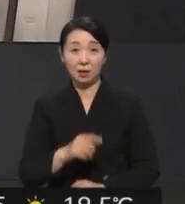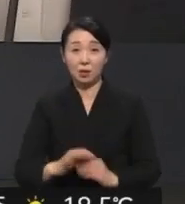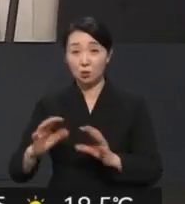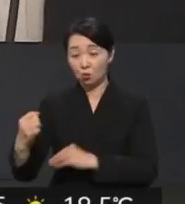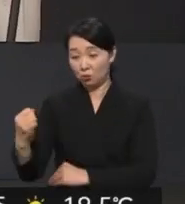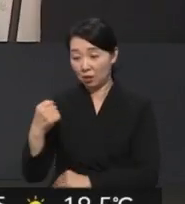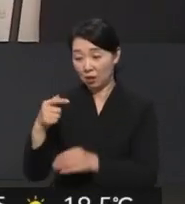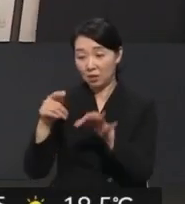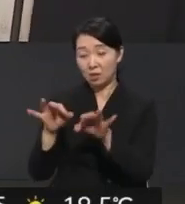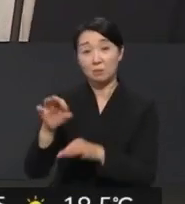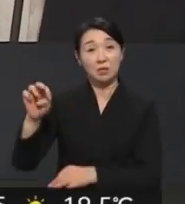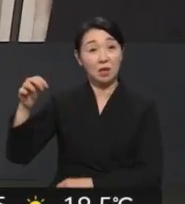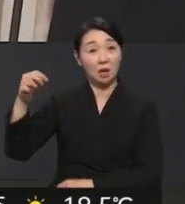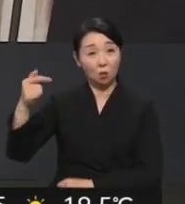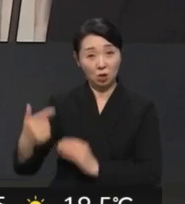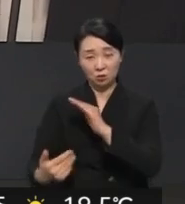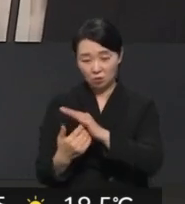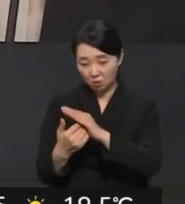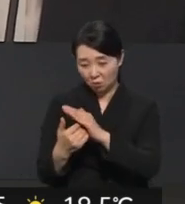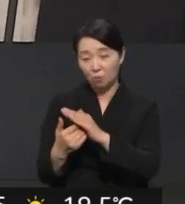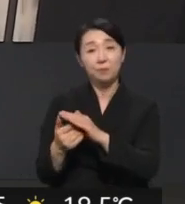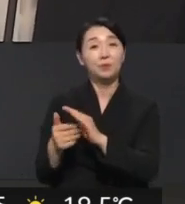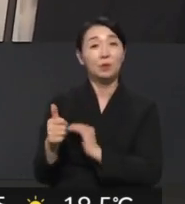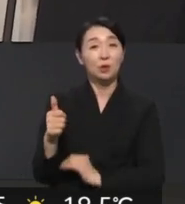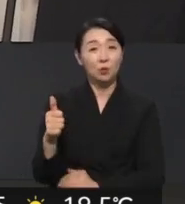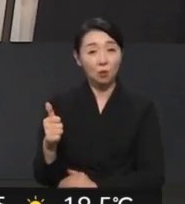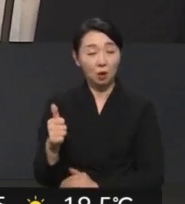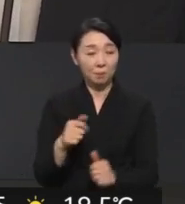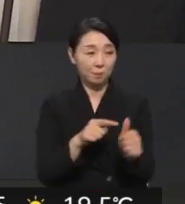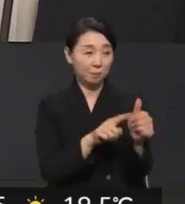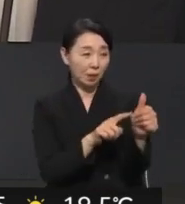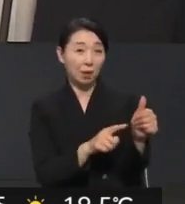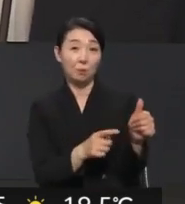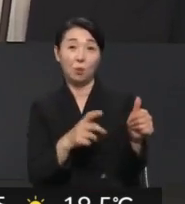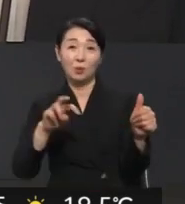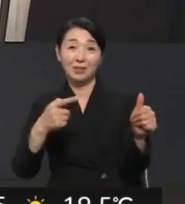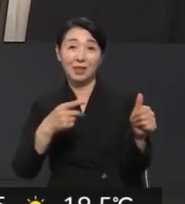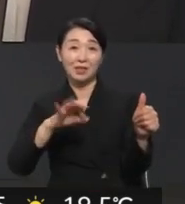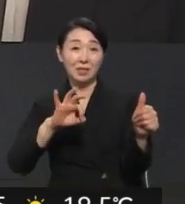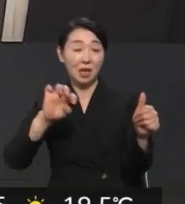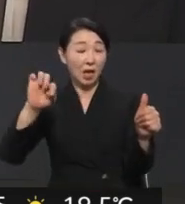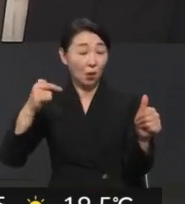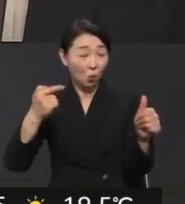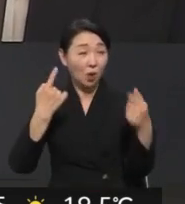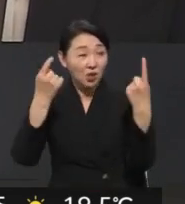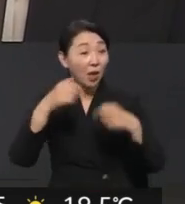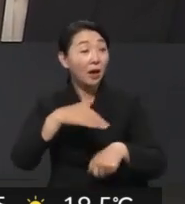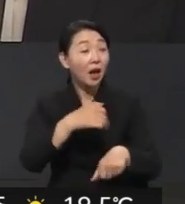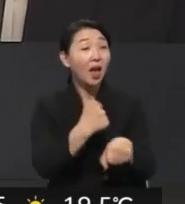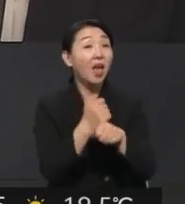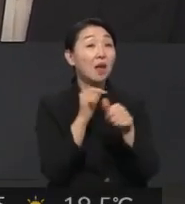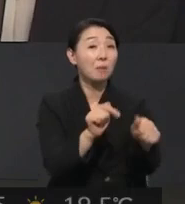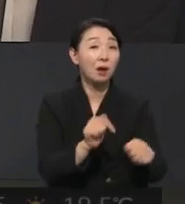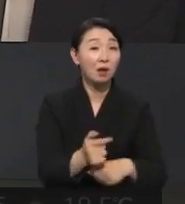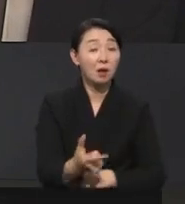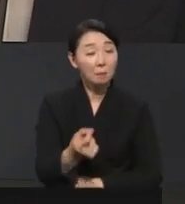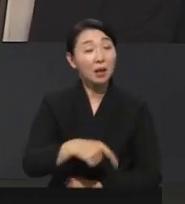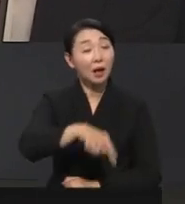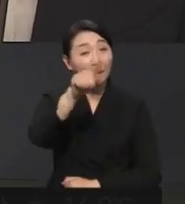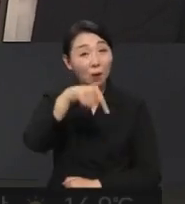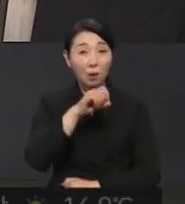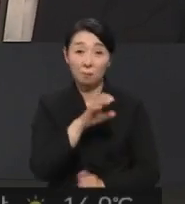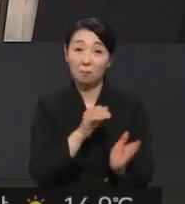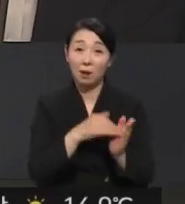국민의힘 김재원 전 최고위원, 그런 박 전 원장에게 또 산티아고 순례길을 권합니다. 다만 좀 일찍 다녀오라고